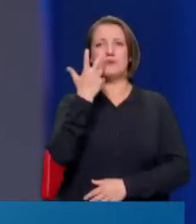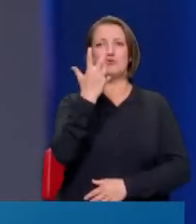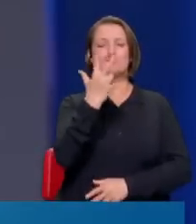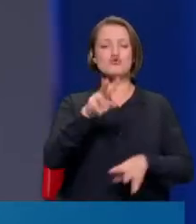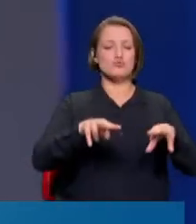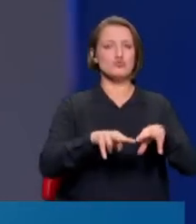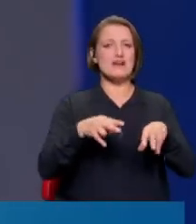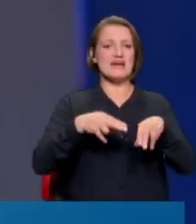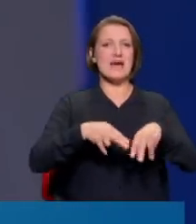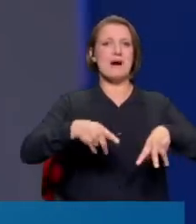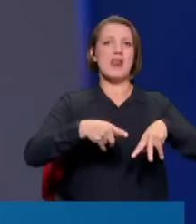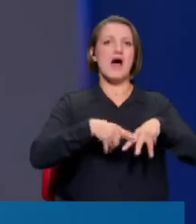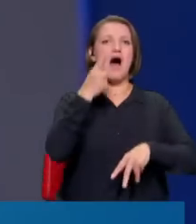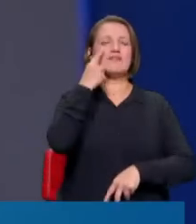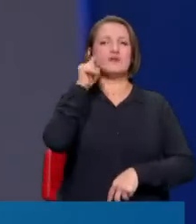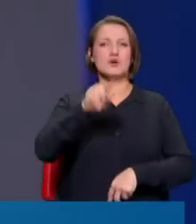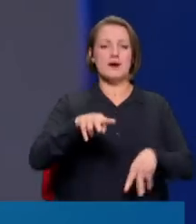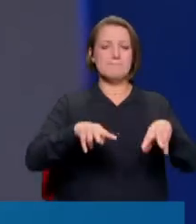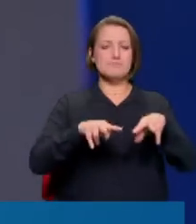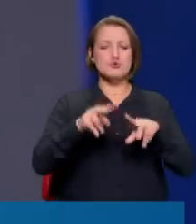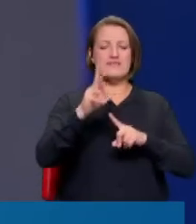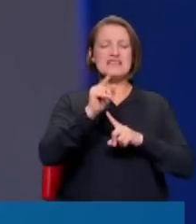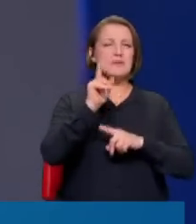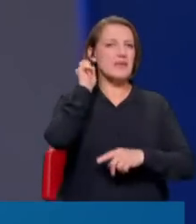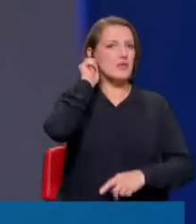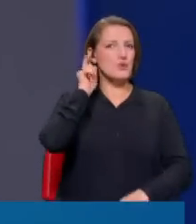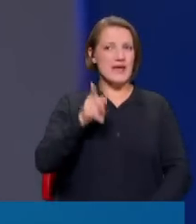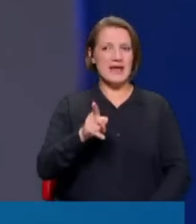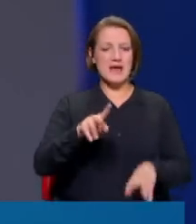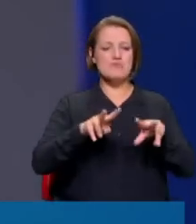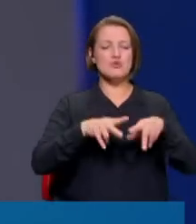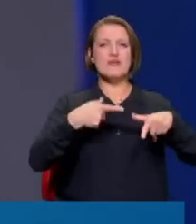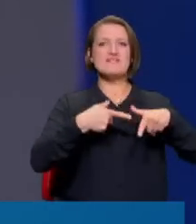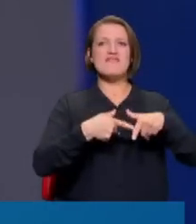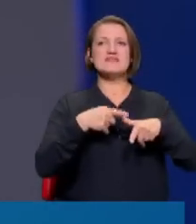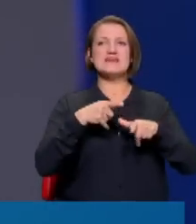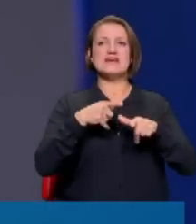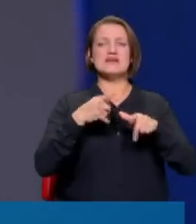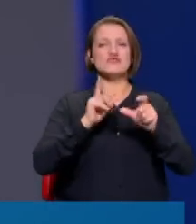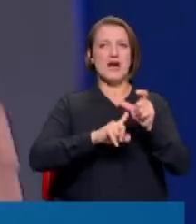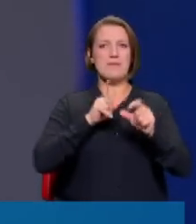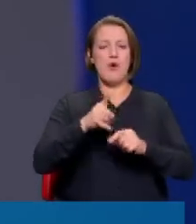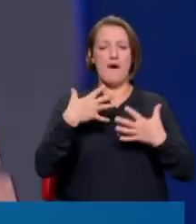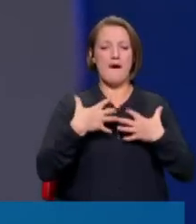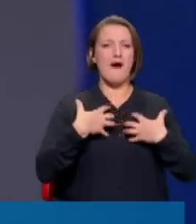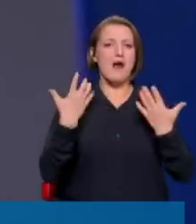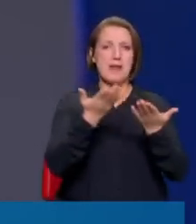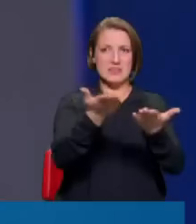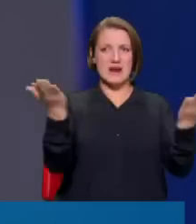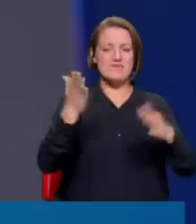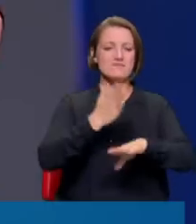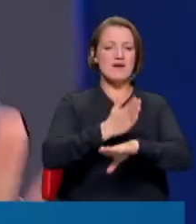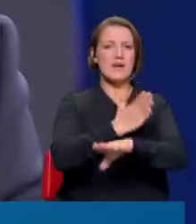Mustafa'ya Mustafa Kemal Atatürk'e Mustafa İsmet İnönü'ye Mustafa Feyzi çakmak'a hı o kahramanlara ve